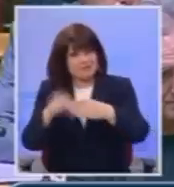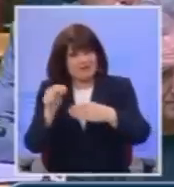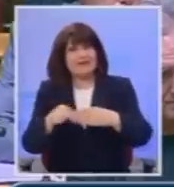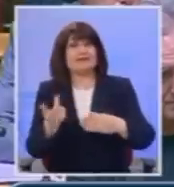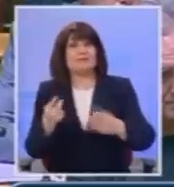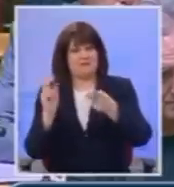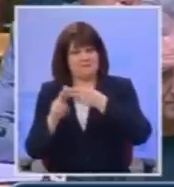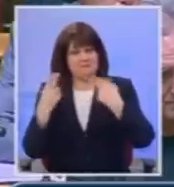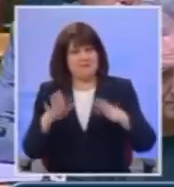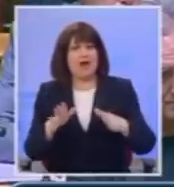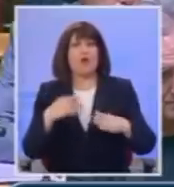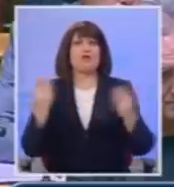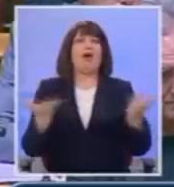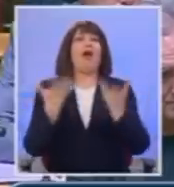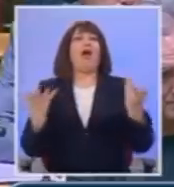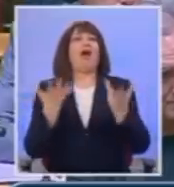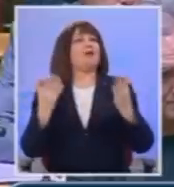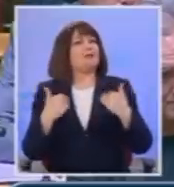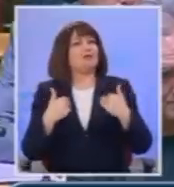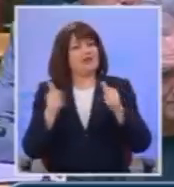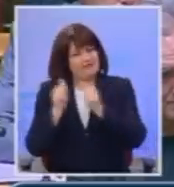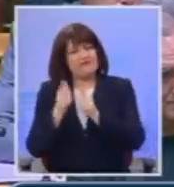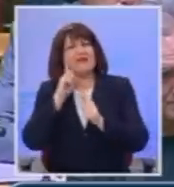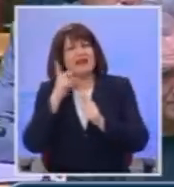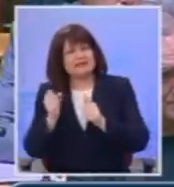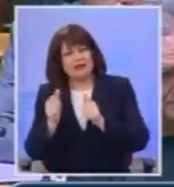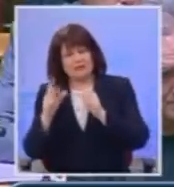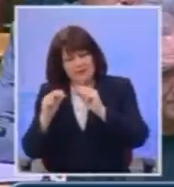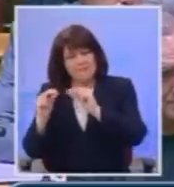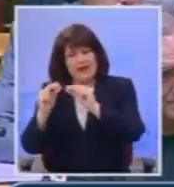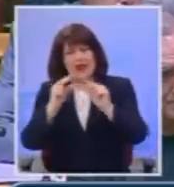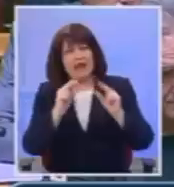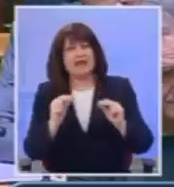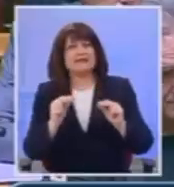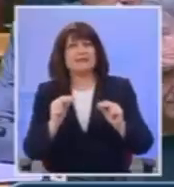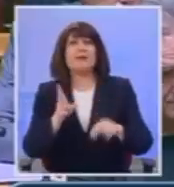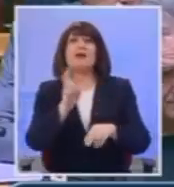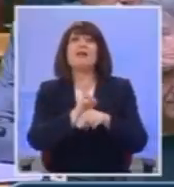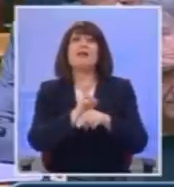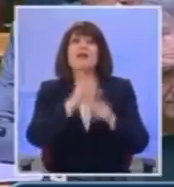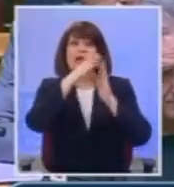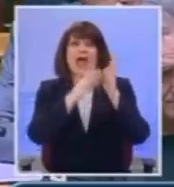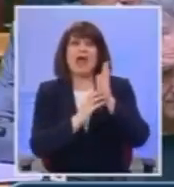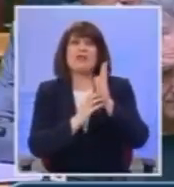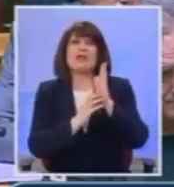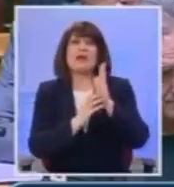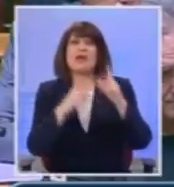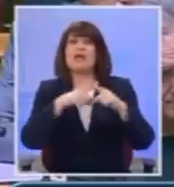χωρίς τυμπανοκρουσίες. Και εμείς μιλήσαμε, γιατί έχουμε φίλες ανάμεσά τους, έτσι. Αλλά υπερασπιστείτε τα υπόλοιπα άρθρα του κυρίου